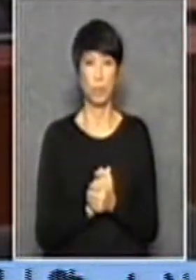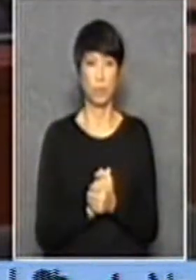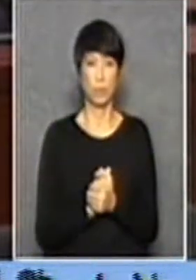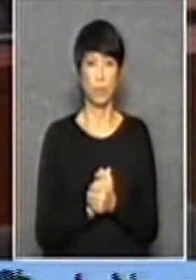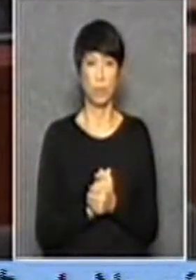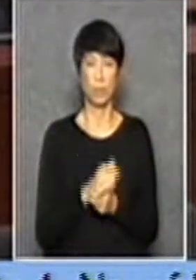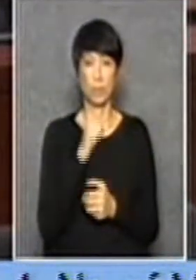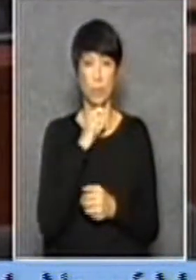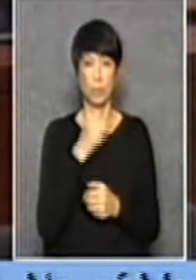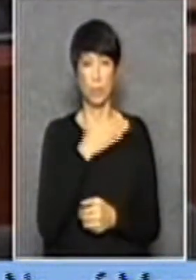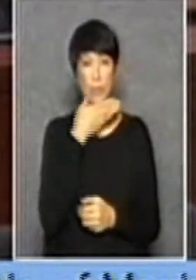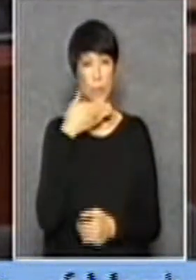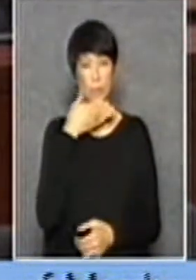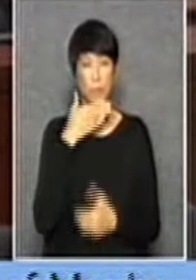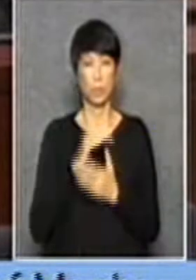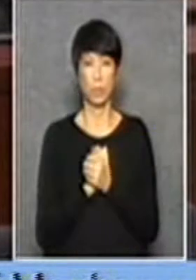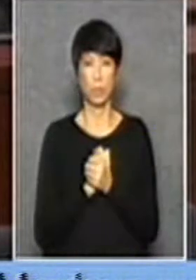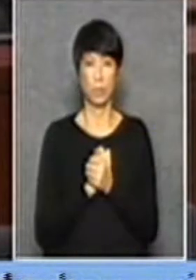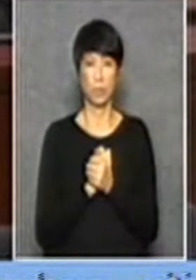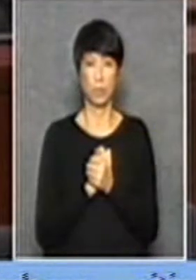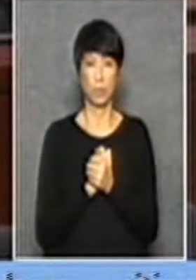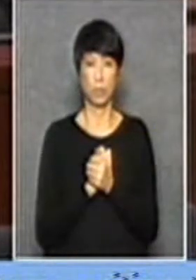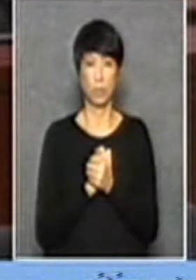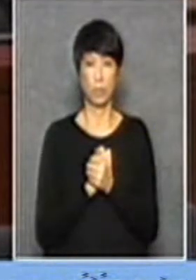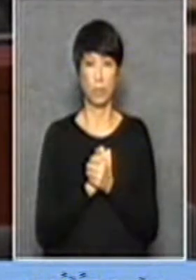有些年青人